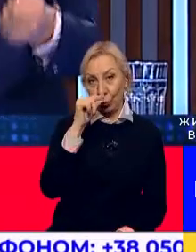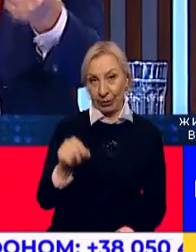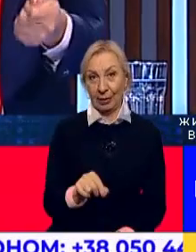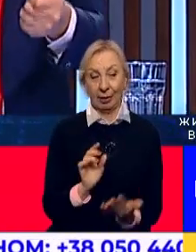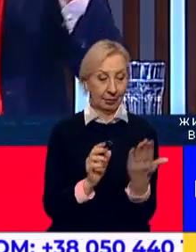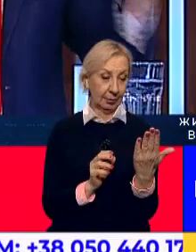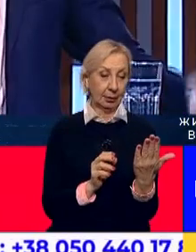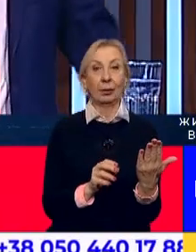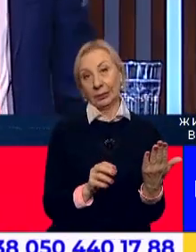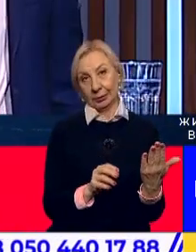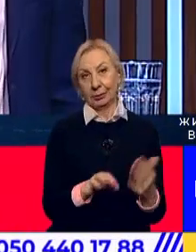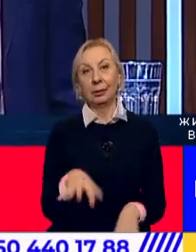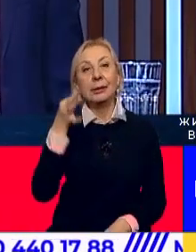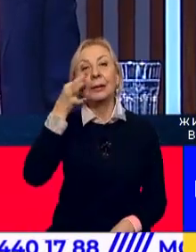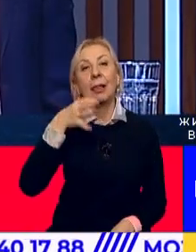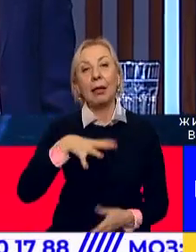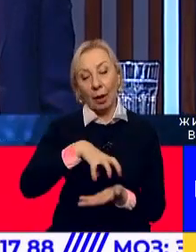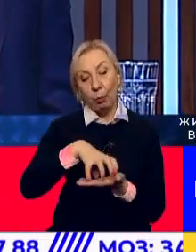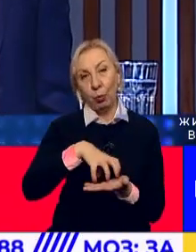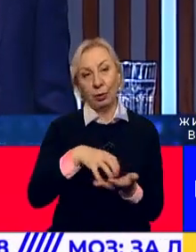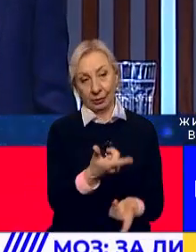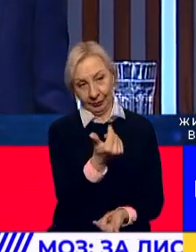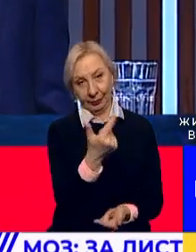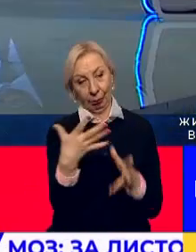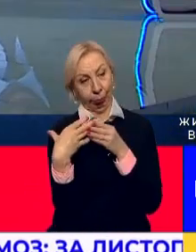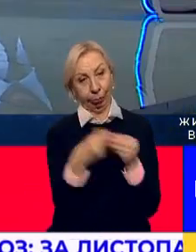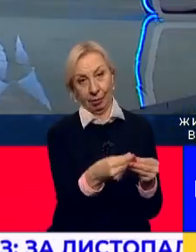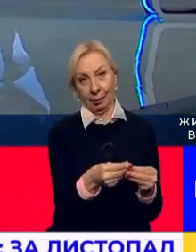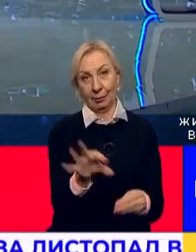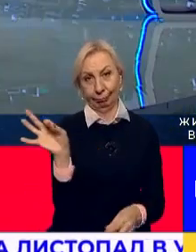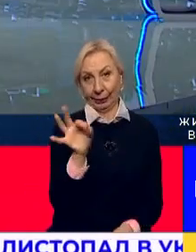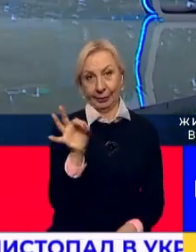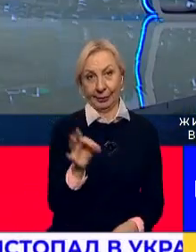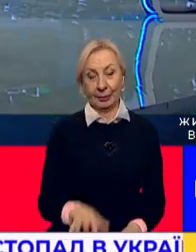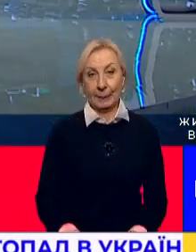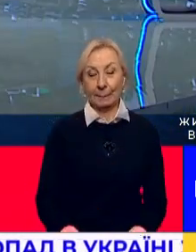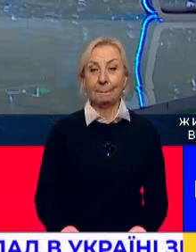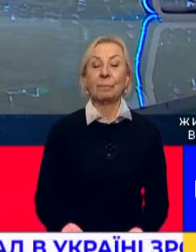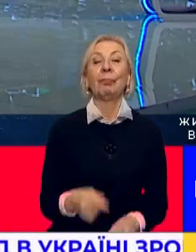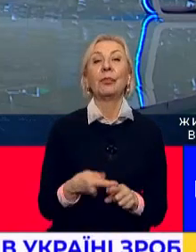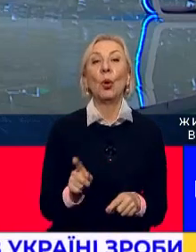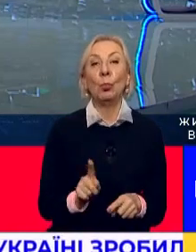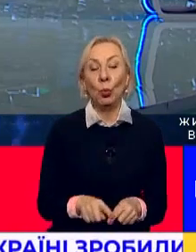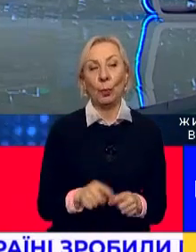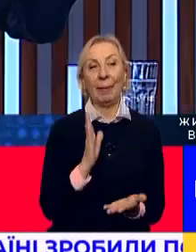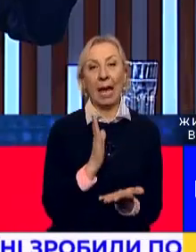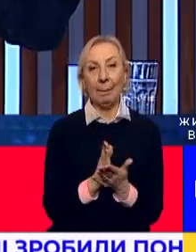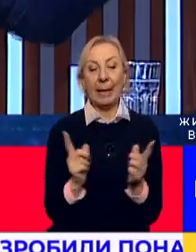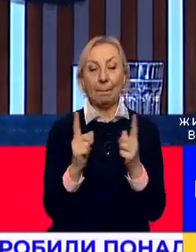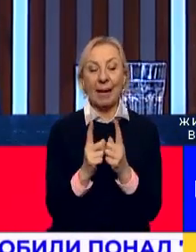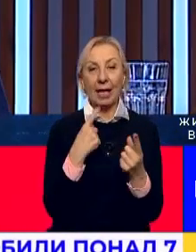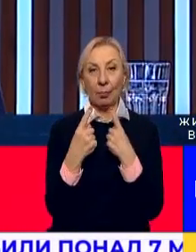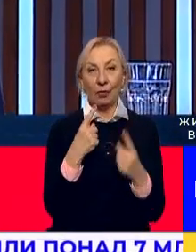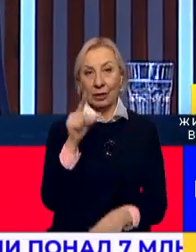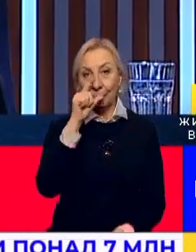це сладка булочка, яку він тільки жде, щоб схавати. От чого він чекає. Тому прямі перемовини із Путіним